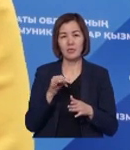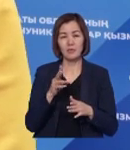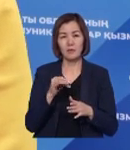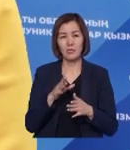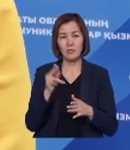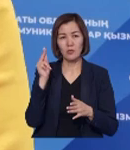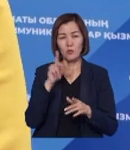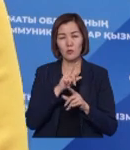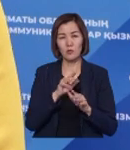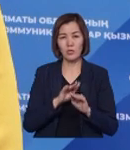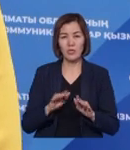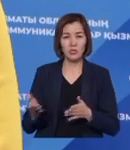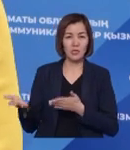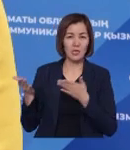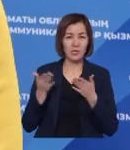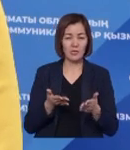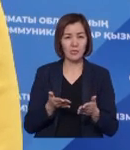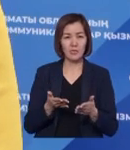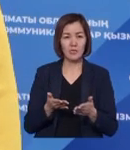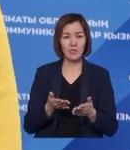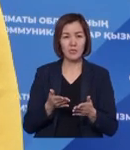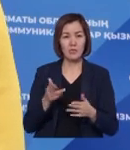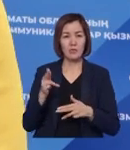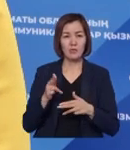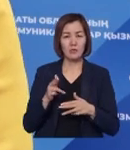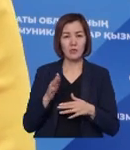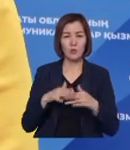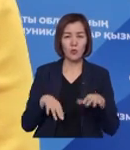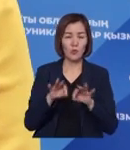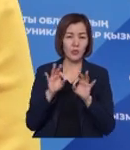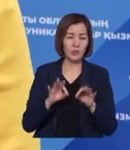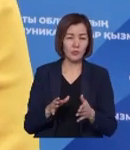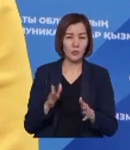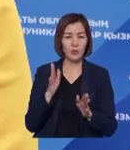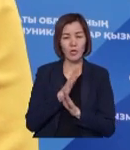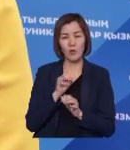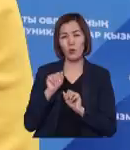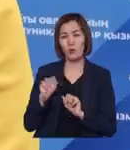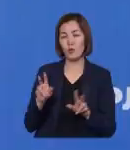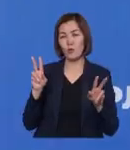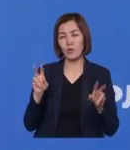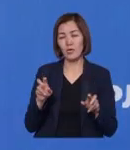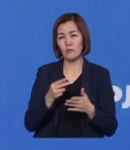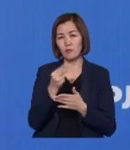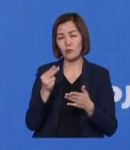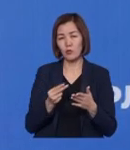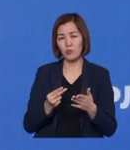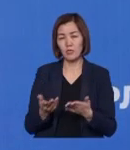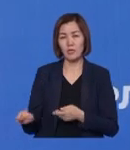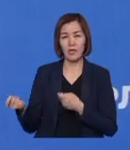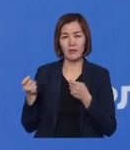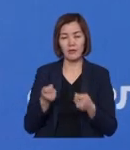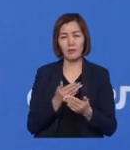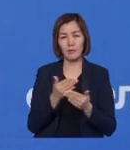оқушылары жұмылдырылып, өздерінің жаңағы қол өнерлерін, экологияны қорғау тақырыбындағы суреттерін,